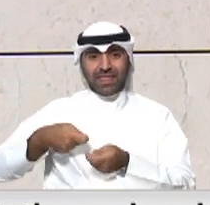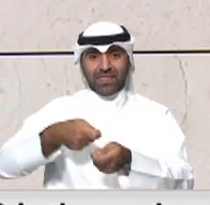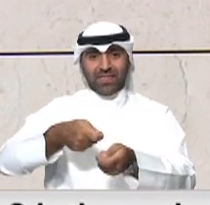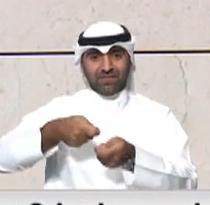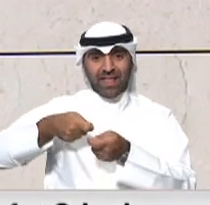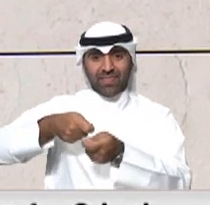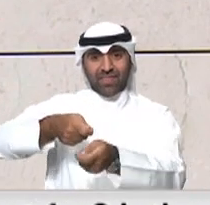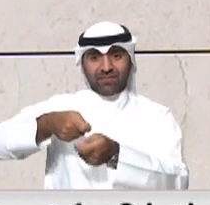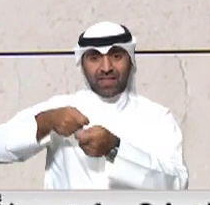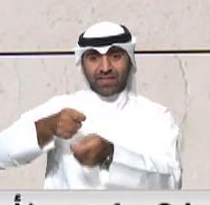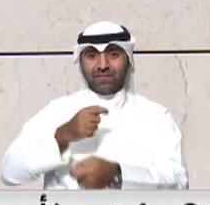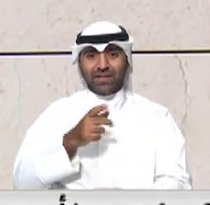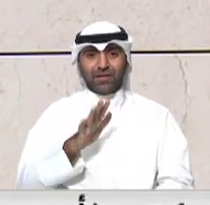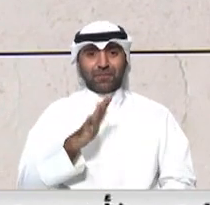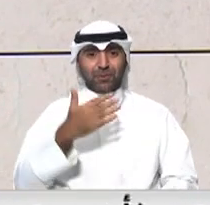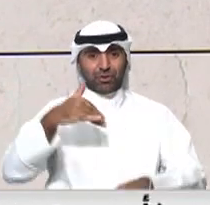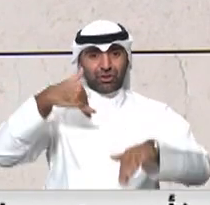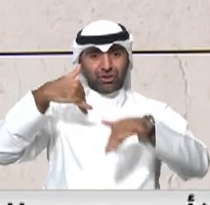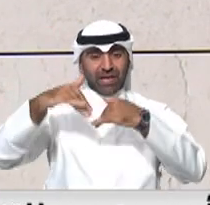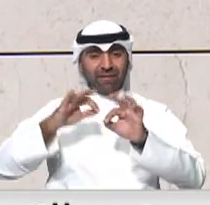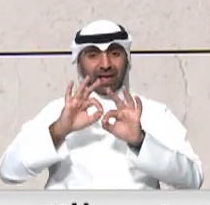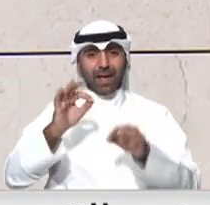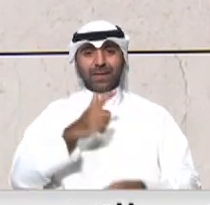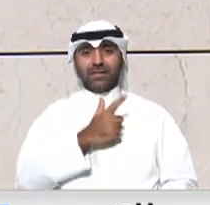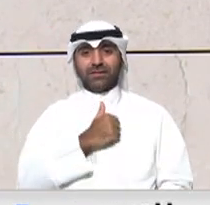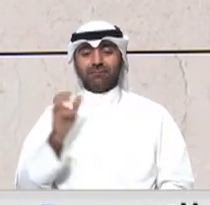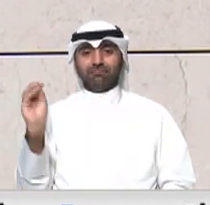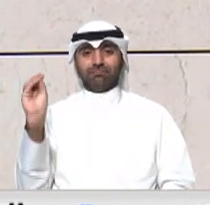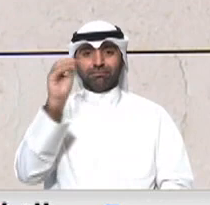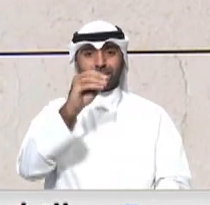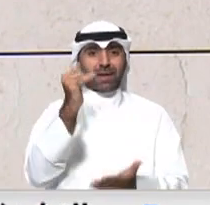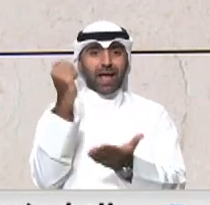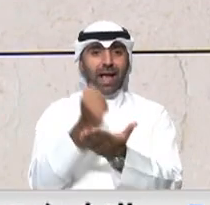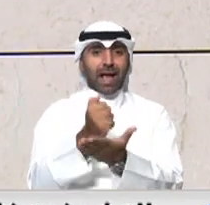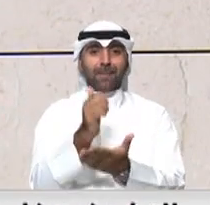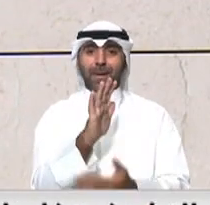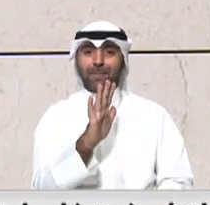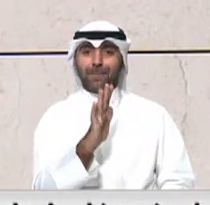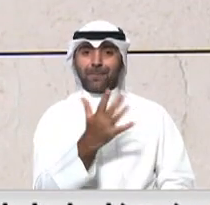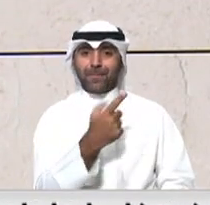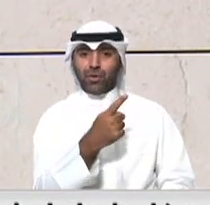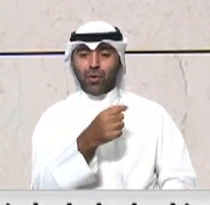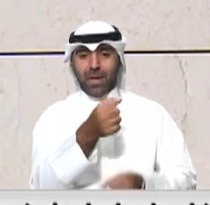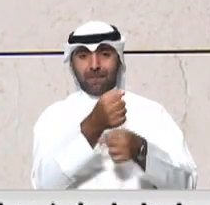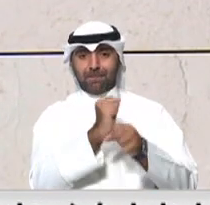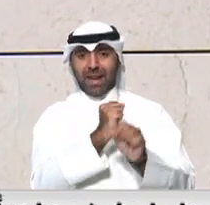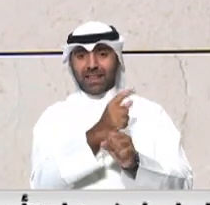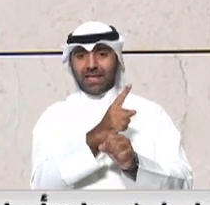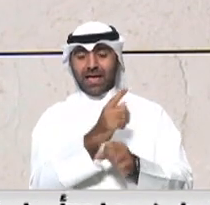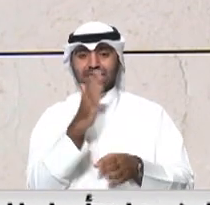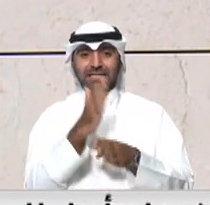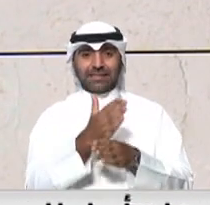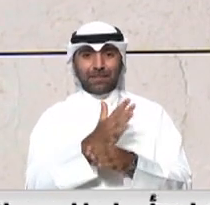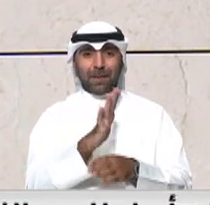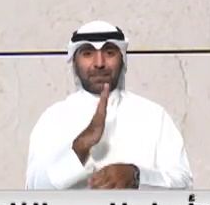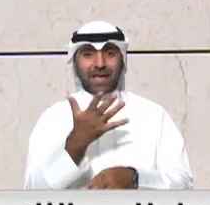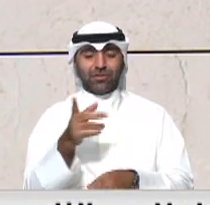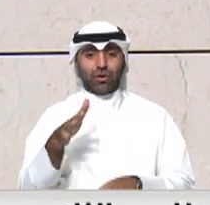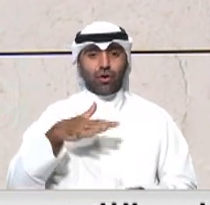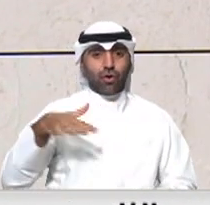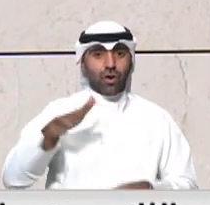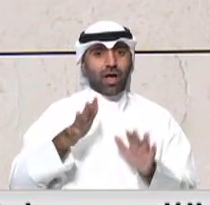محافظة العاصمة مدينة الكويت. طبعا أنا سعيدة بالموافقة على هذا المقترح بتصويت